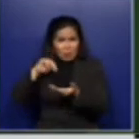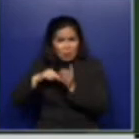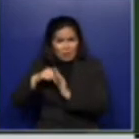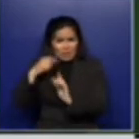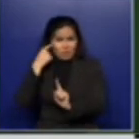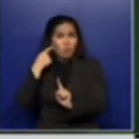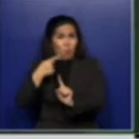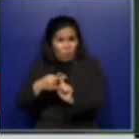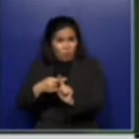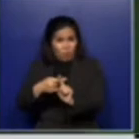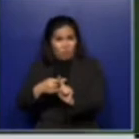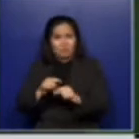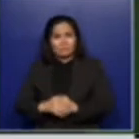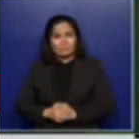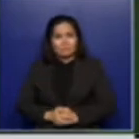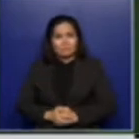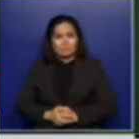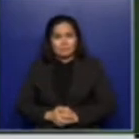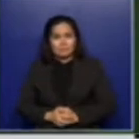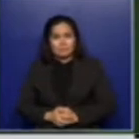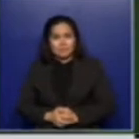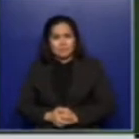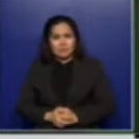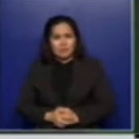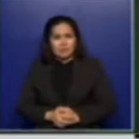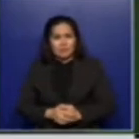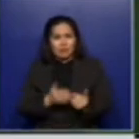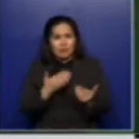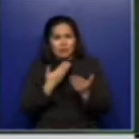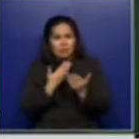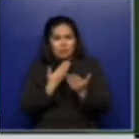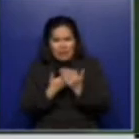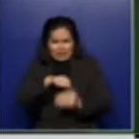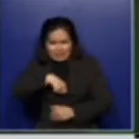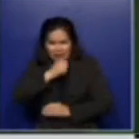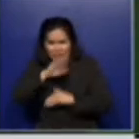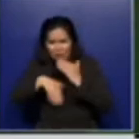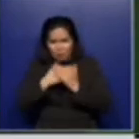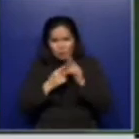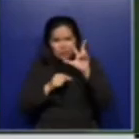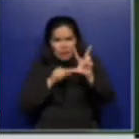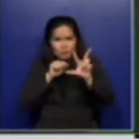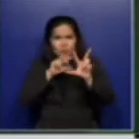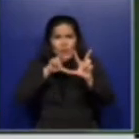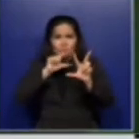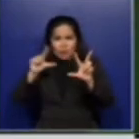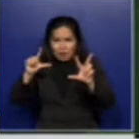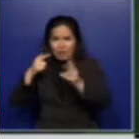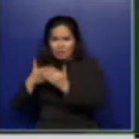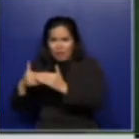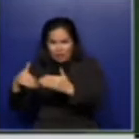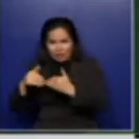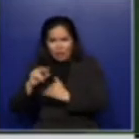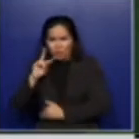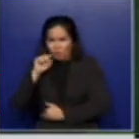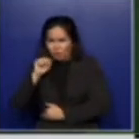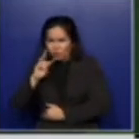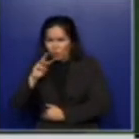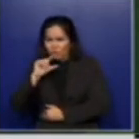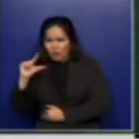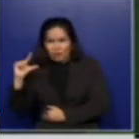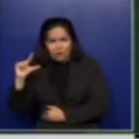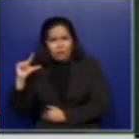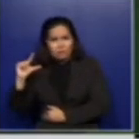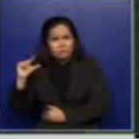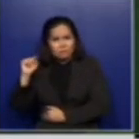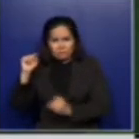แล้วที่เหลือทำอย่างไรในเมื่อรัฐบาลต้องการที่จะจ่าย 3.3 ล้านล้านแต่ว่าจัดเก็บรายได้เพียงแค่ 2.6 ล้านแสด